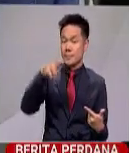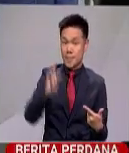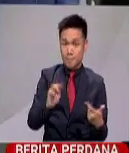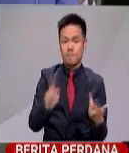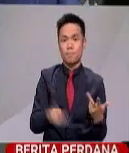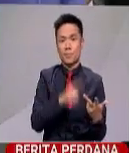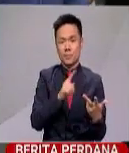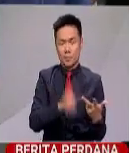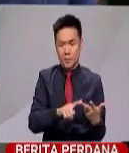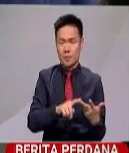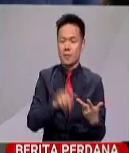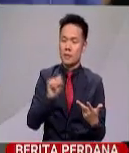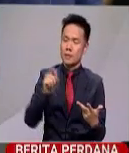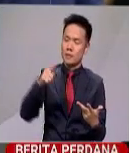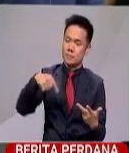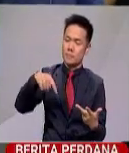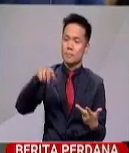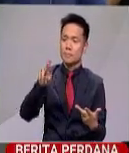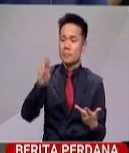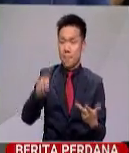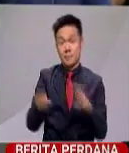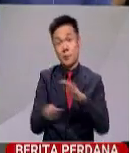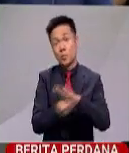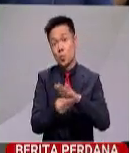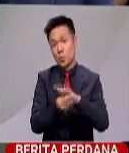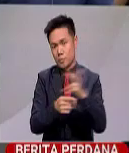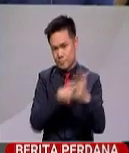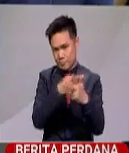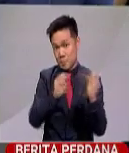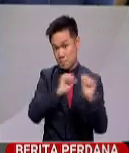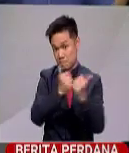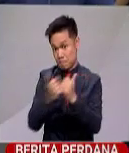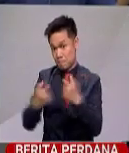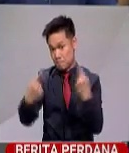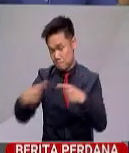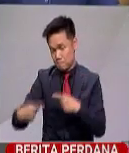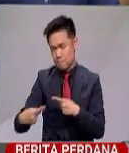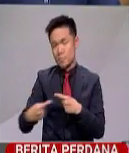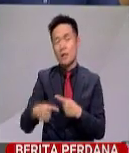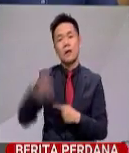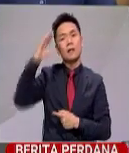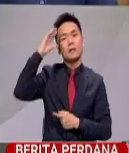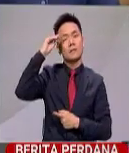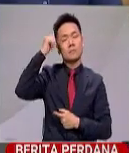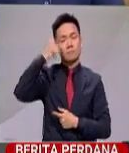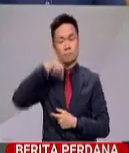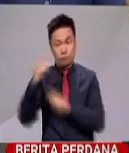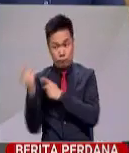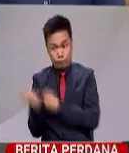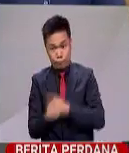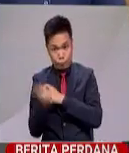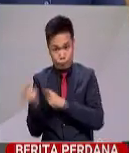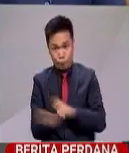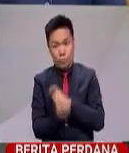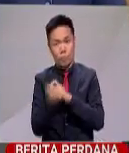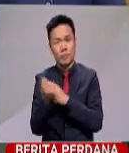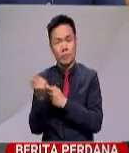serta Suruhanjaya Pencegahan Rasuah Malaysia. Bagi musim depan, pasukan hoki kebangsaan lelaki dan wanita mempunyai